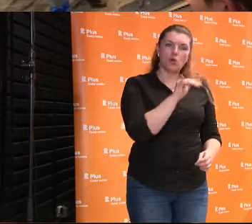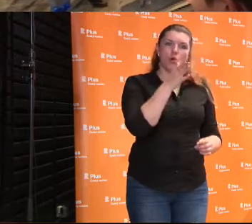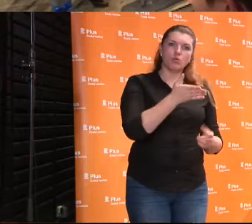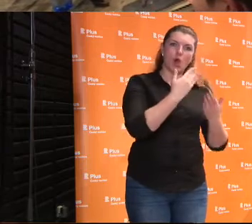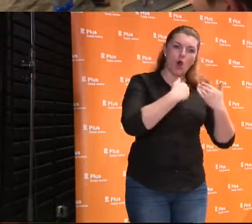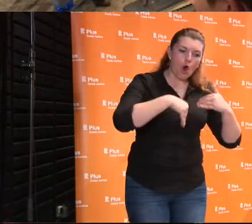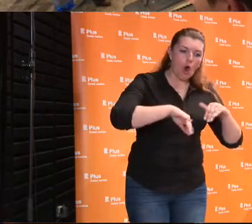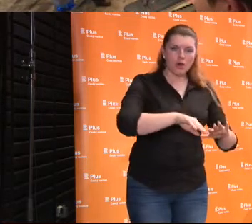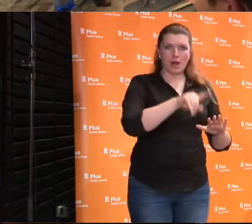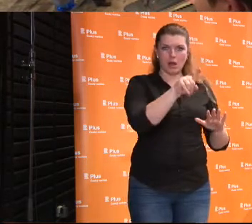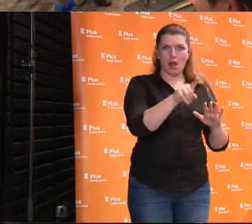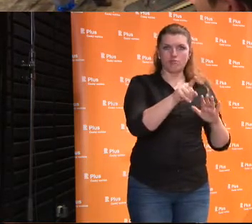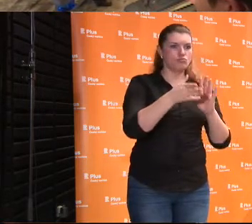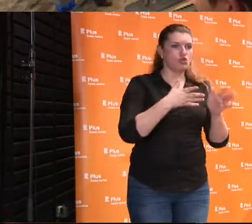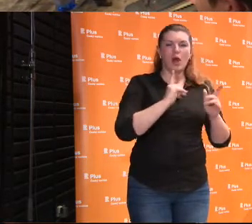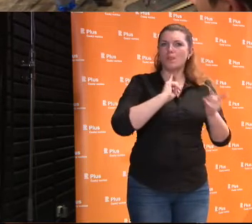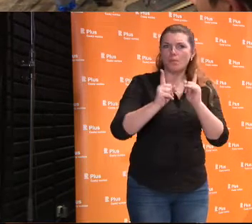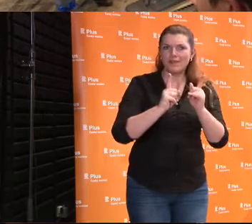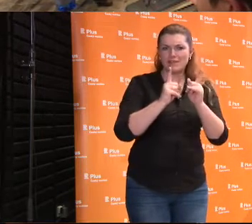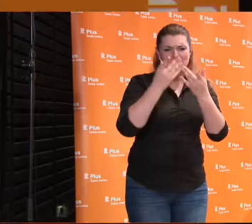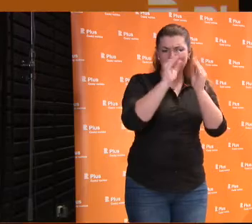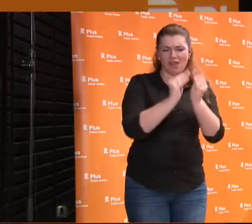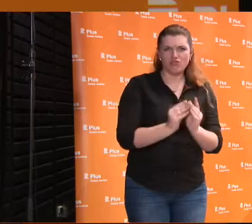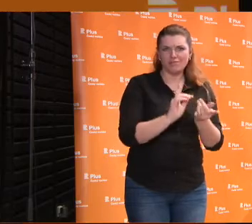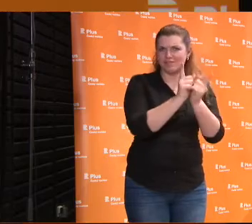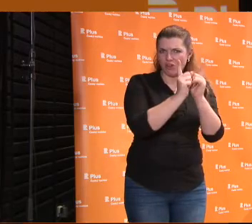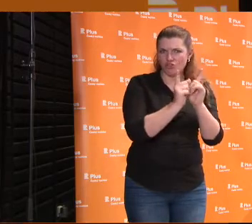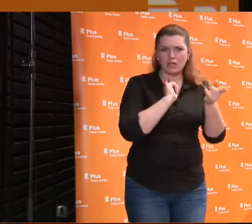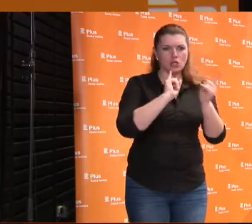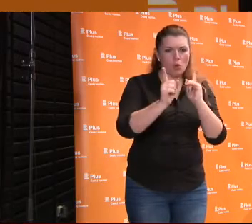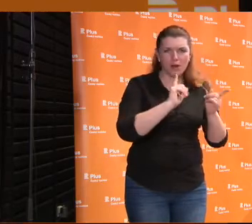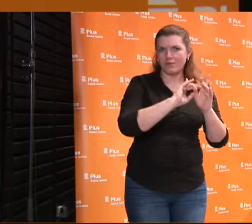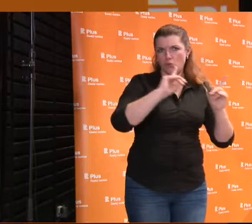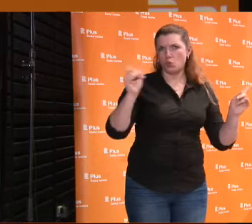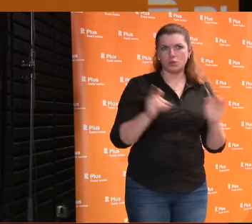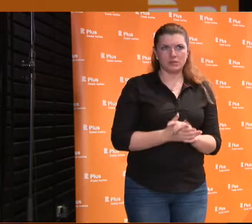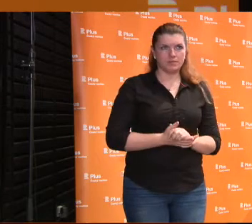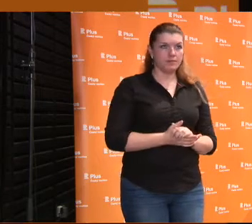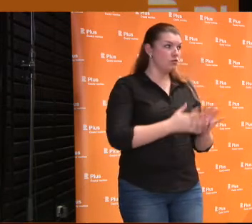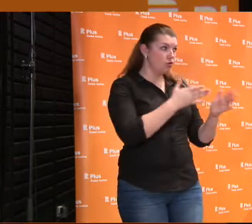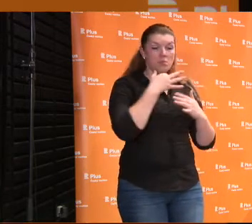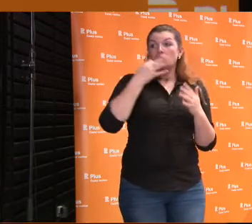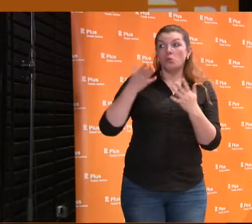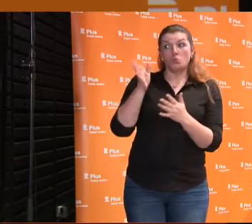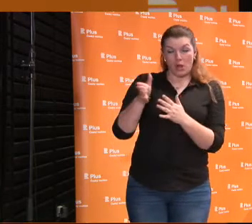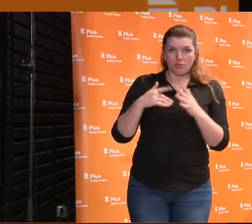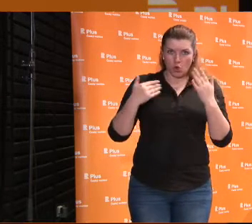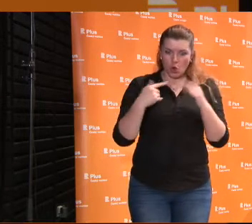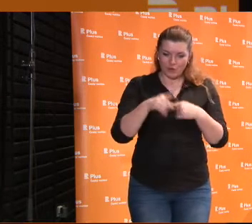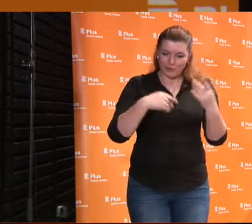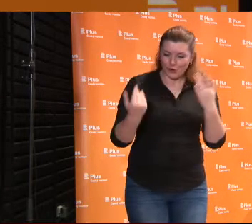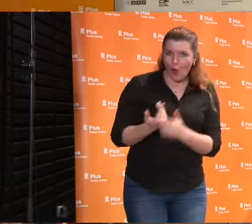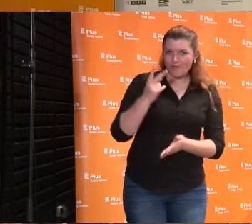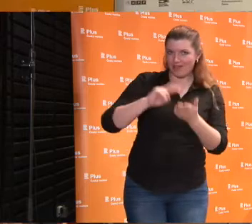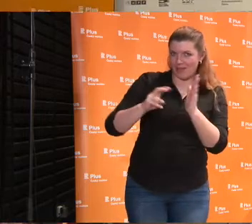výrobní zařízení, dopravní zařízení před tím, co vznikne, ať již úmyslně nebo neúmyslně. Čili i s rozvojem těch nových technologií se budou rozvíjet